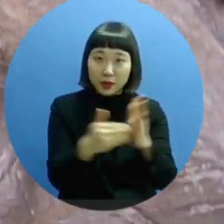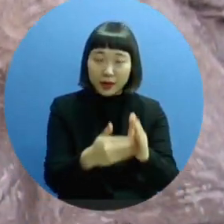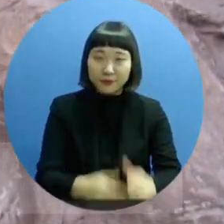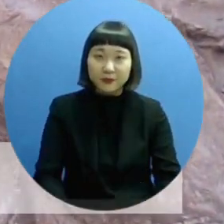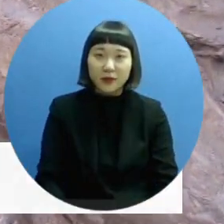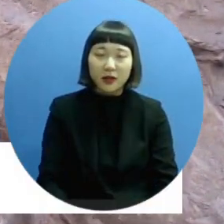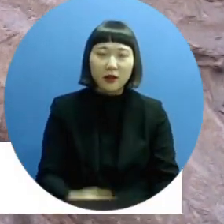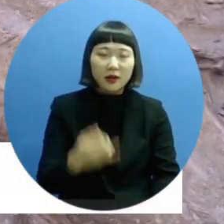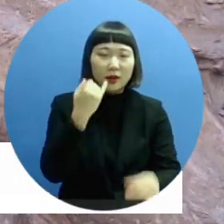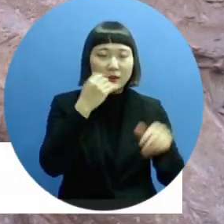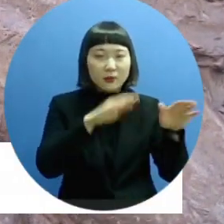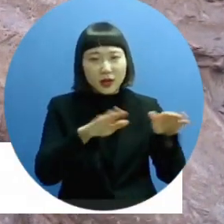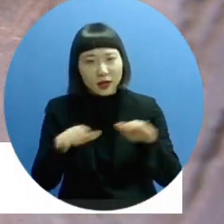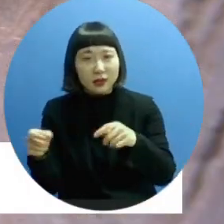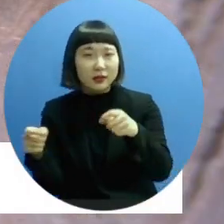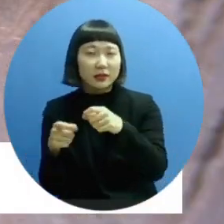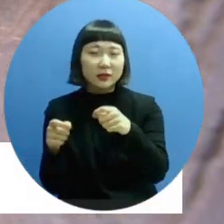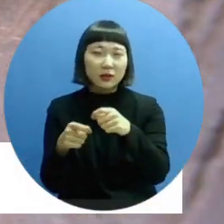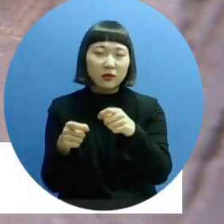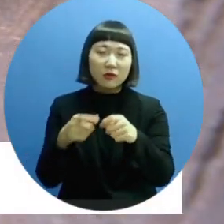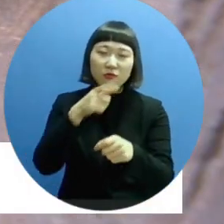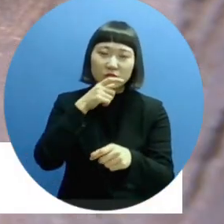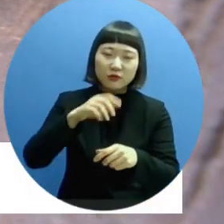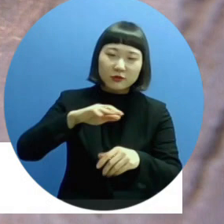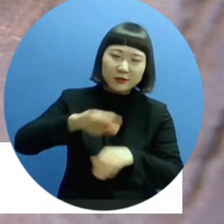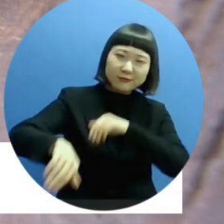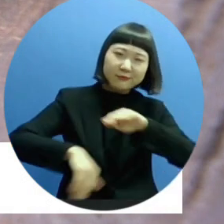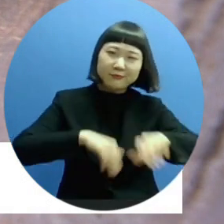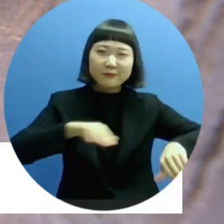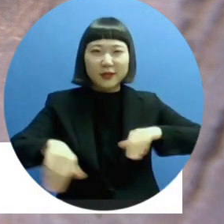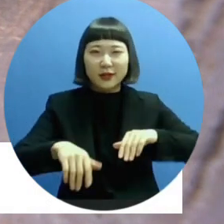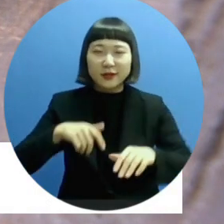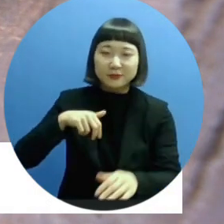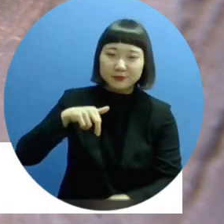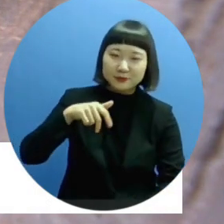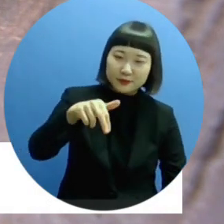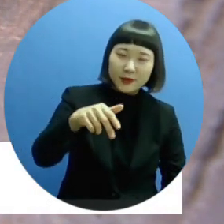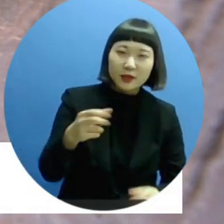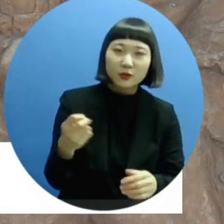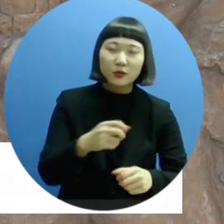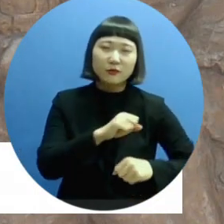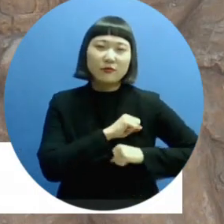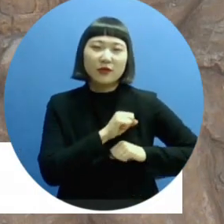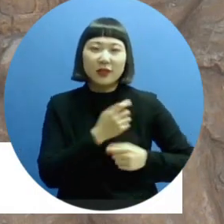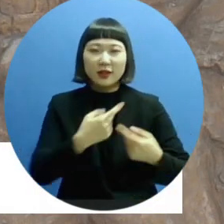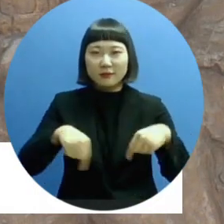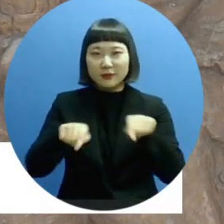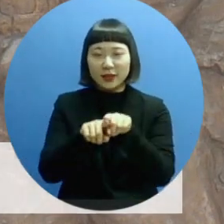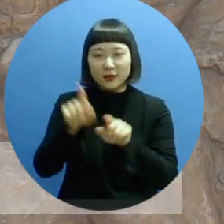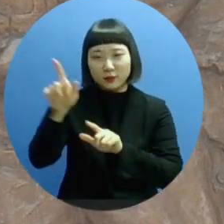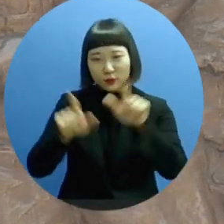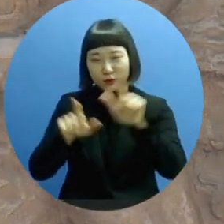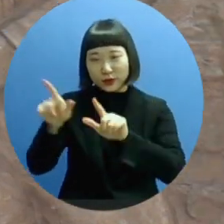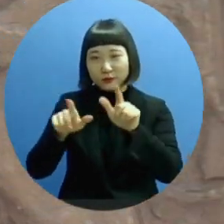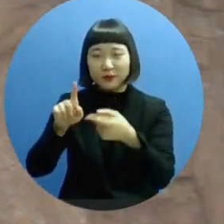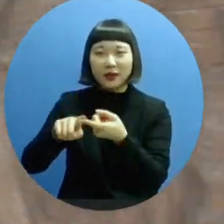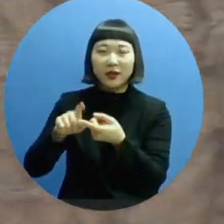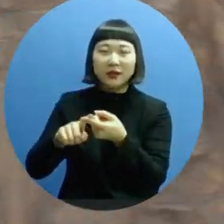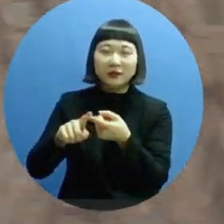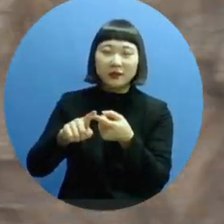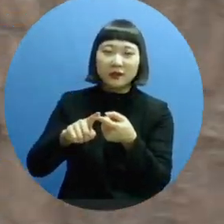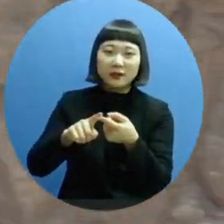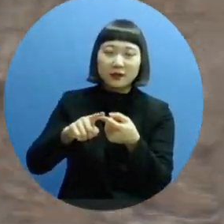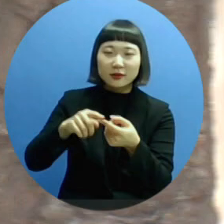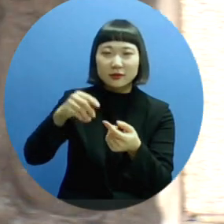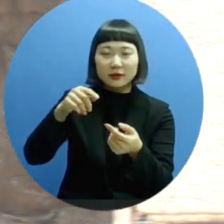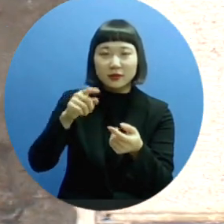헤치며 걸어나오는 맥아더 장군과 부대원들의 모습을 새긴 입체 조각상입니다. 부조상이 세워진 후 60여 년